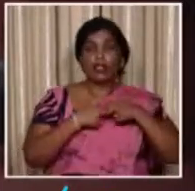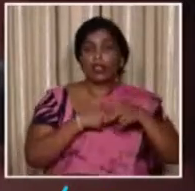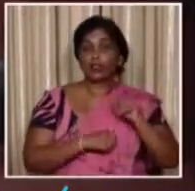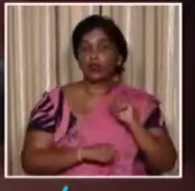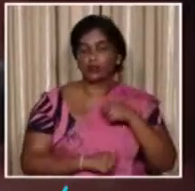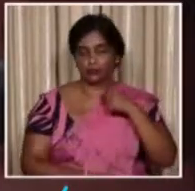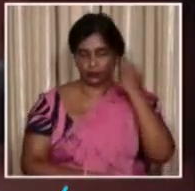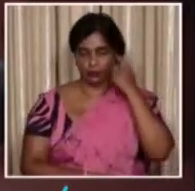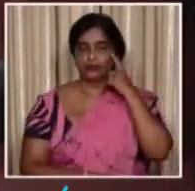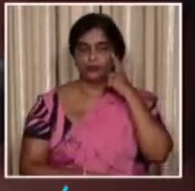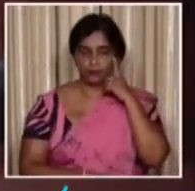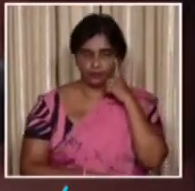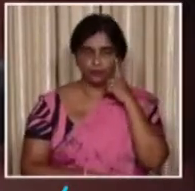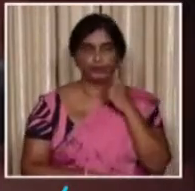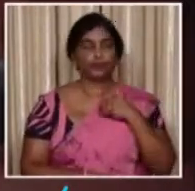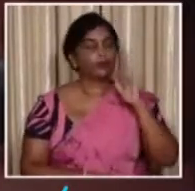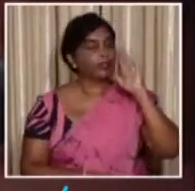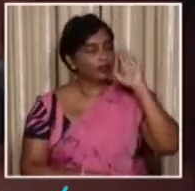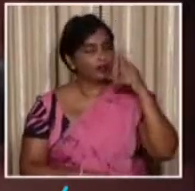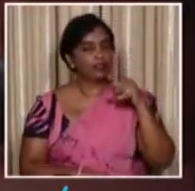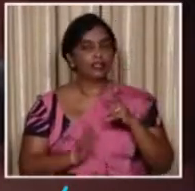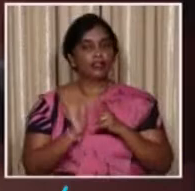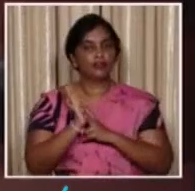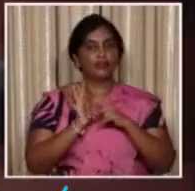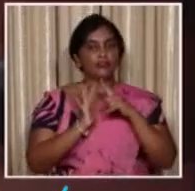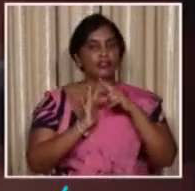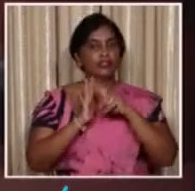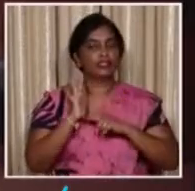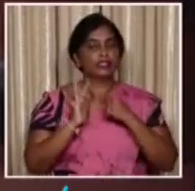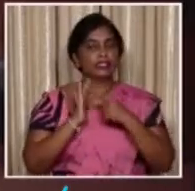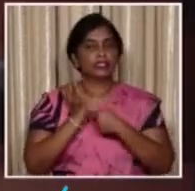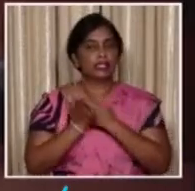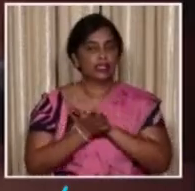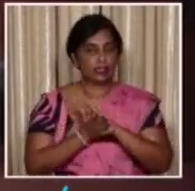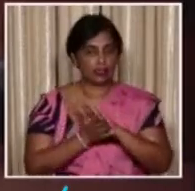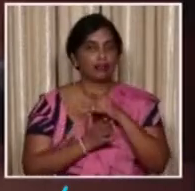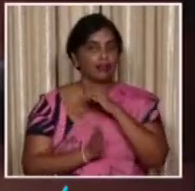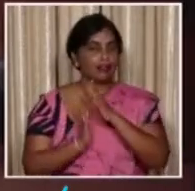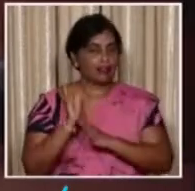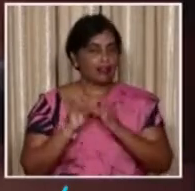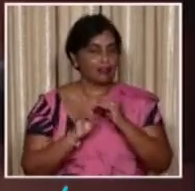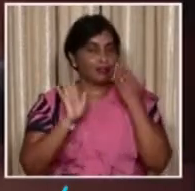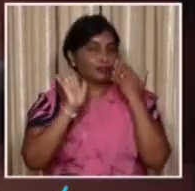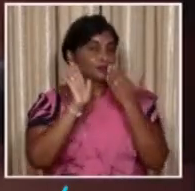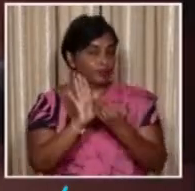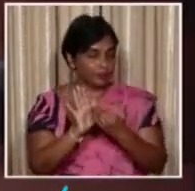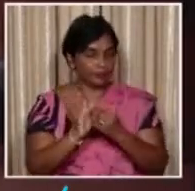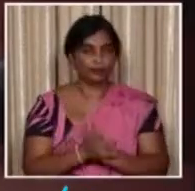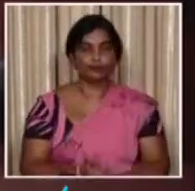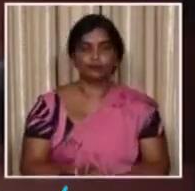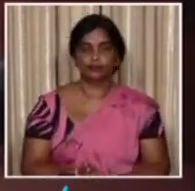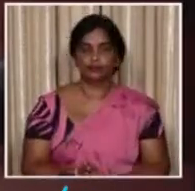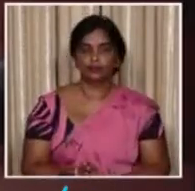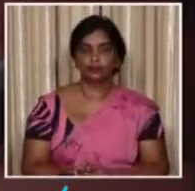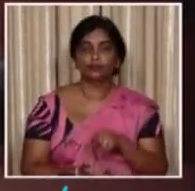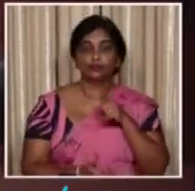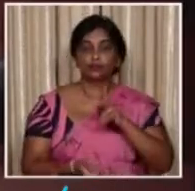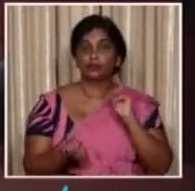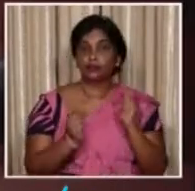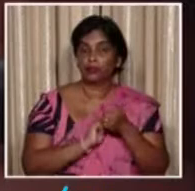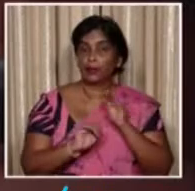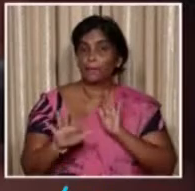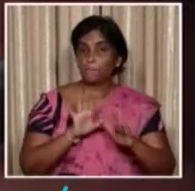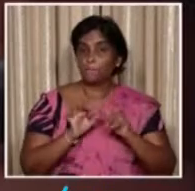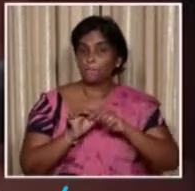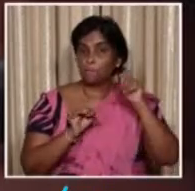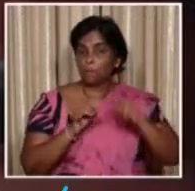कियला विशेषयेन्म विजिधेरत् अपे सहोदर मंत्रितुमा पेन्ना दीपु दे तमयि मे क्रिकेट पालक